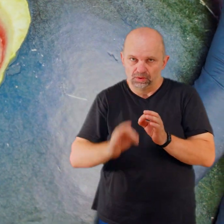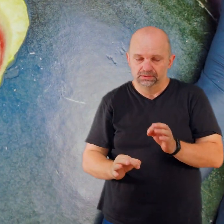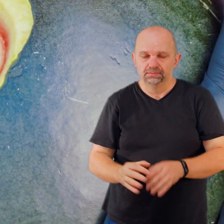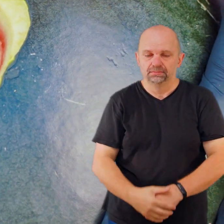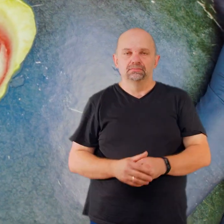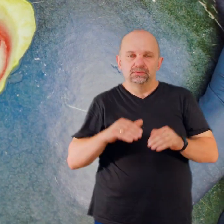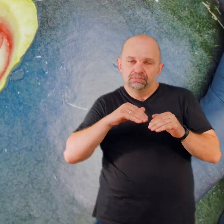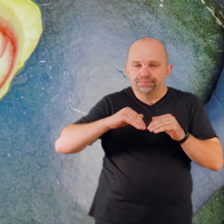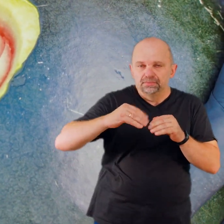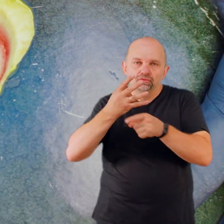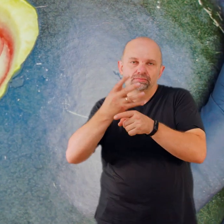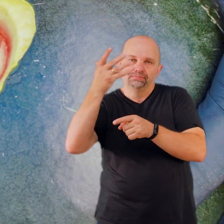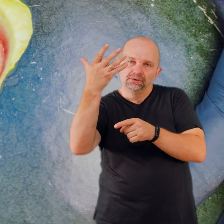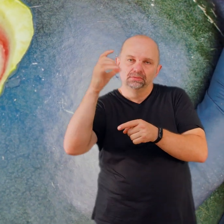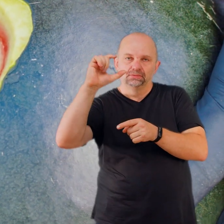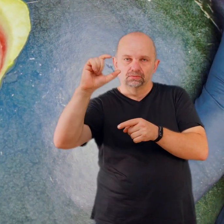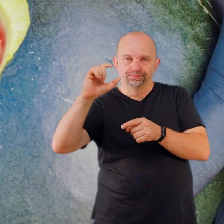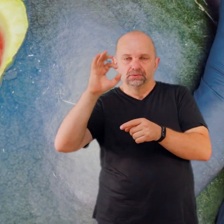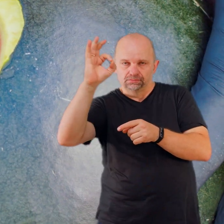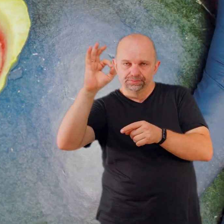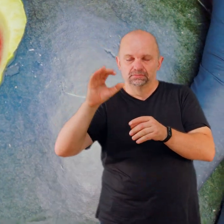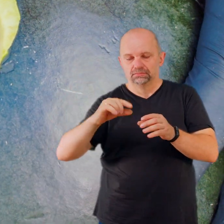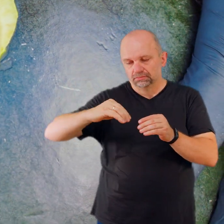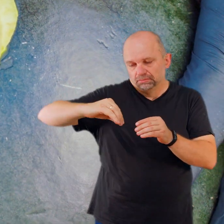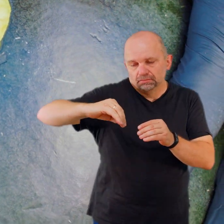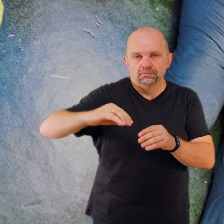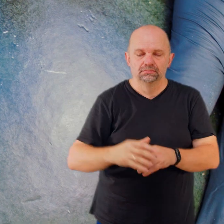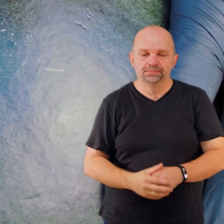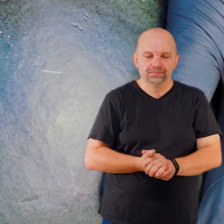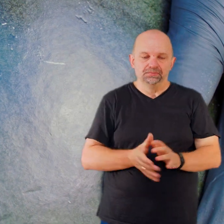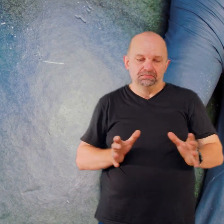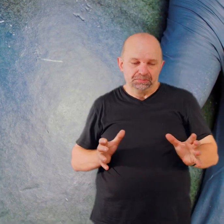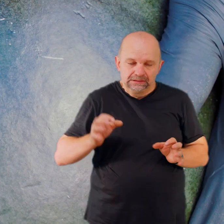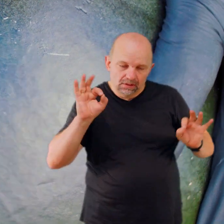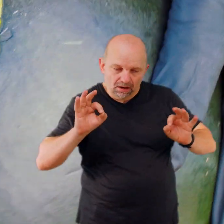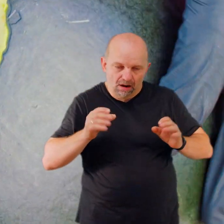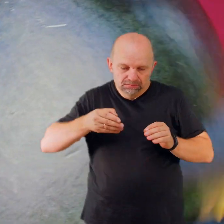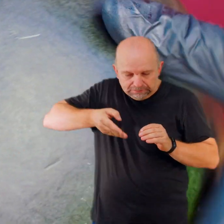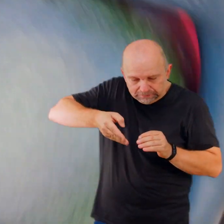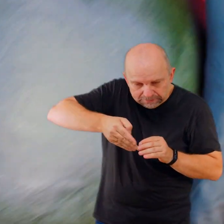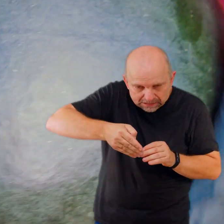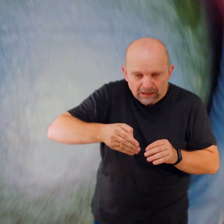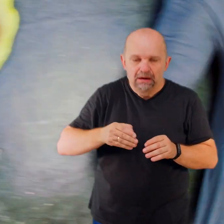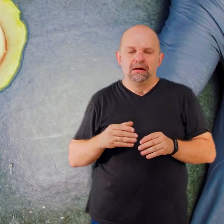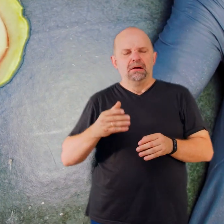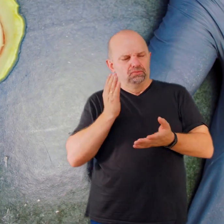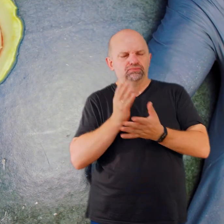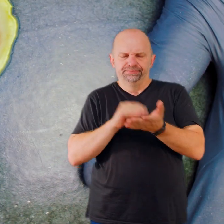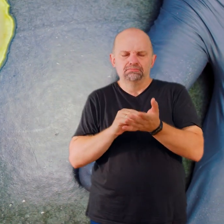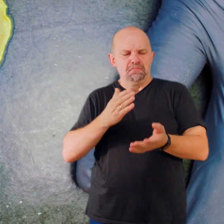i następnie podcinamy. Tu już delikatnie razem ze skórką możemy sobie podciąć. Idzie oczywiście troszeczkę trudniej, bo twarda